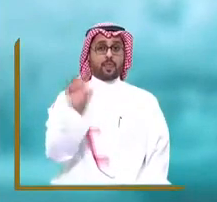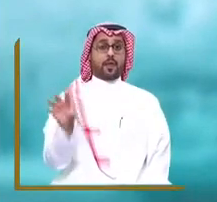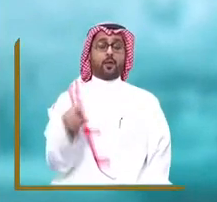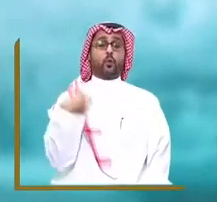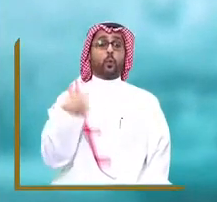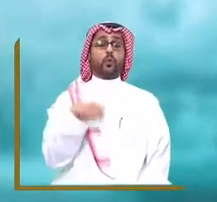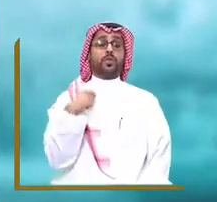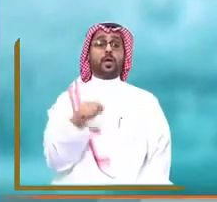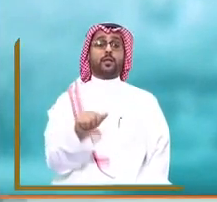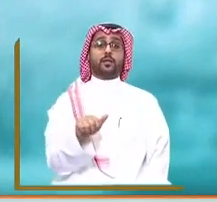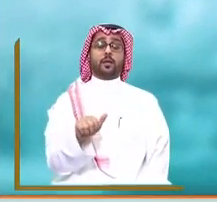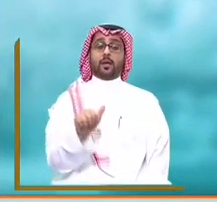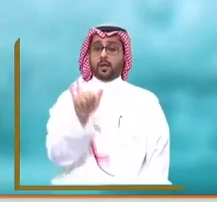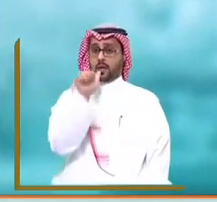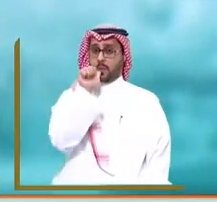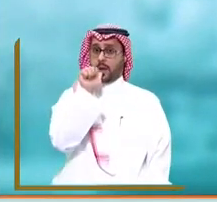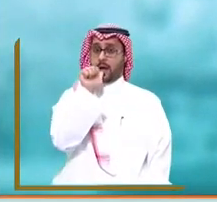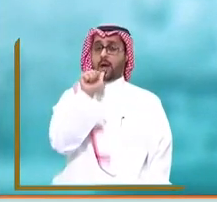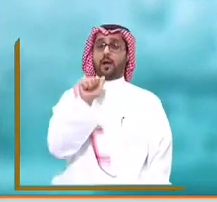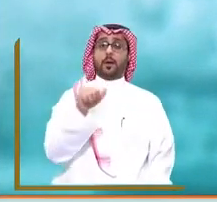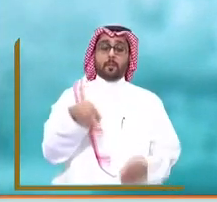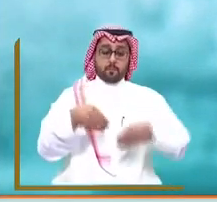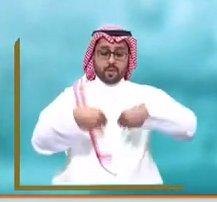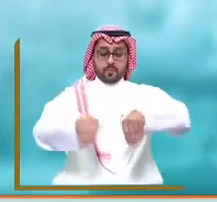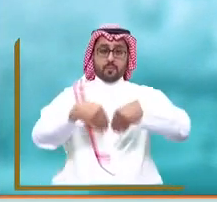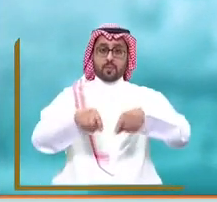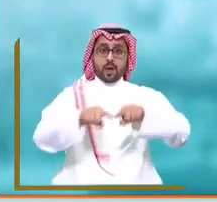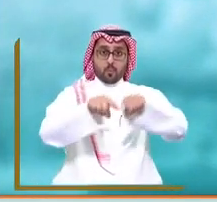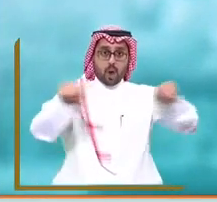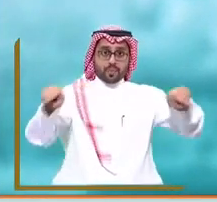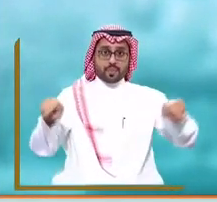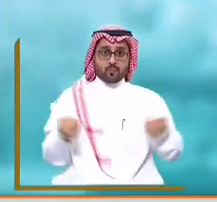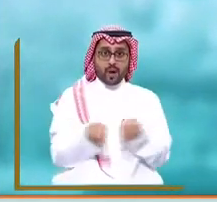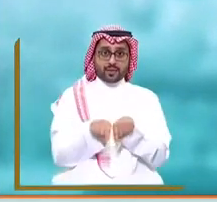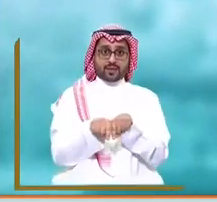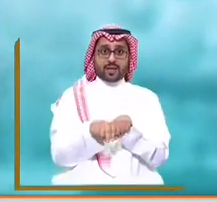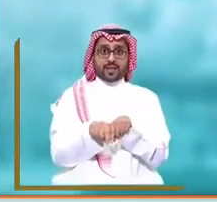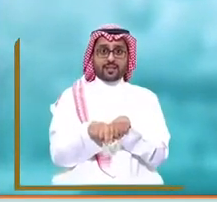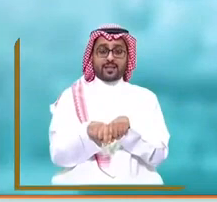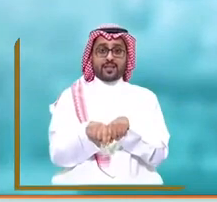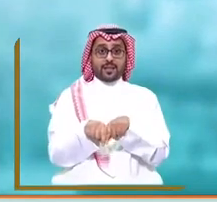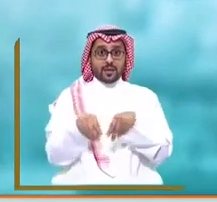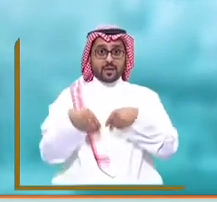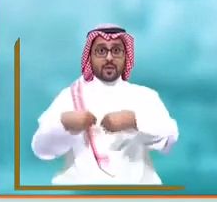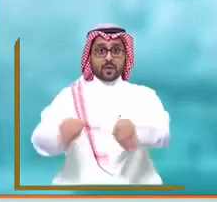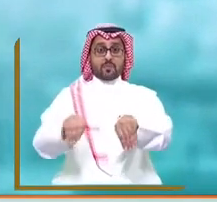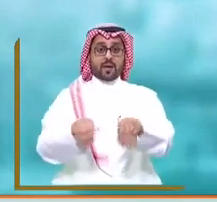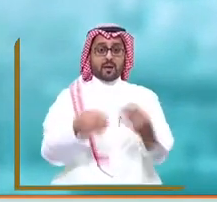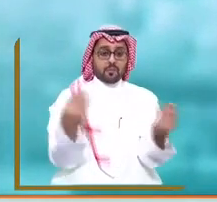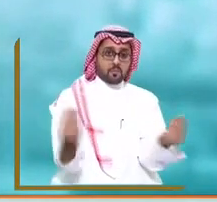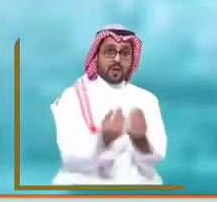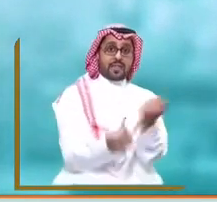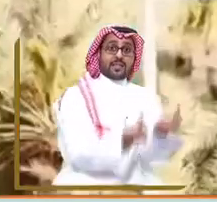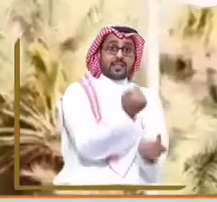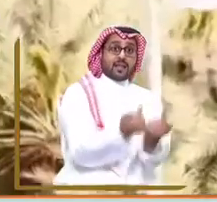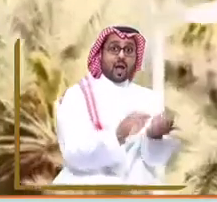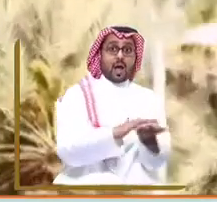حذرت وزارة البيئة والمياه والزراعة من بيع مخططات أعدت على أراض زراعية بدون